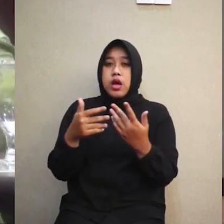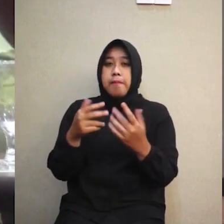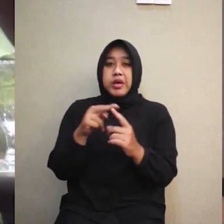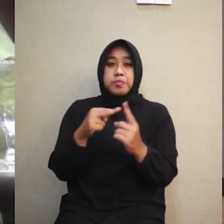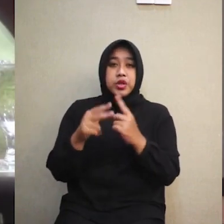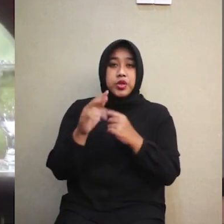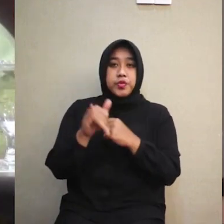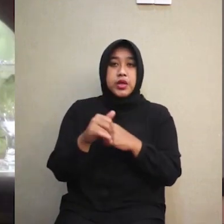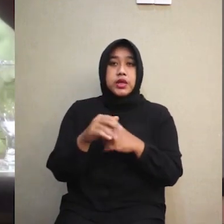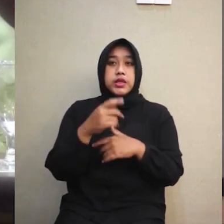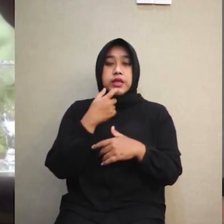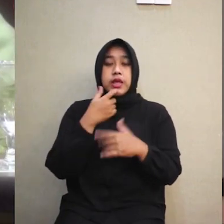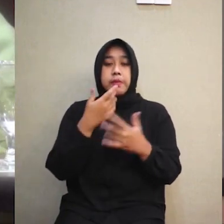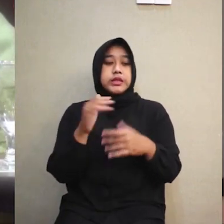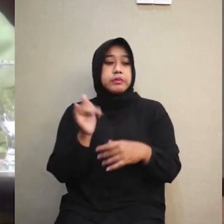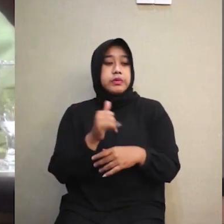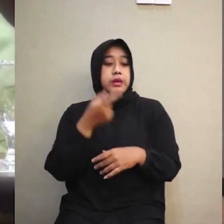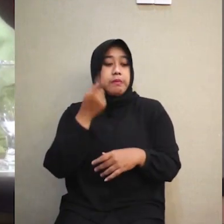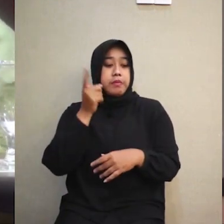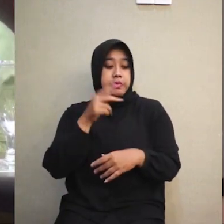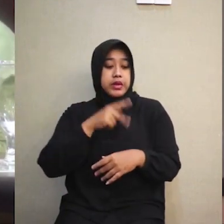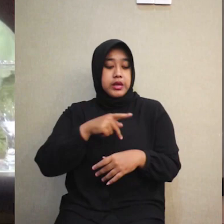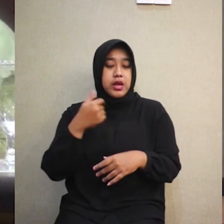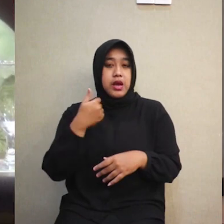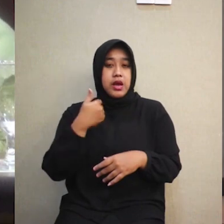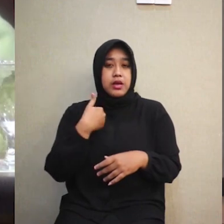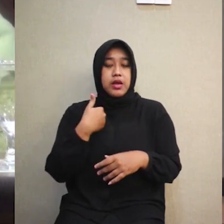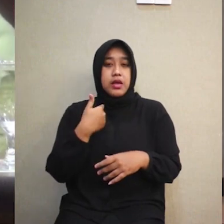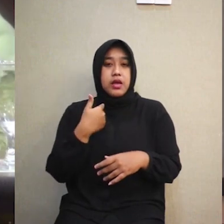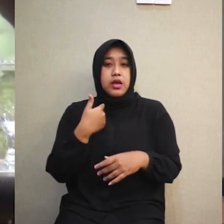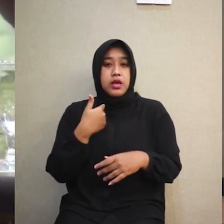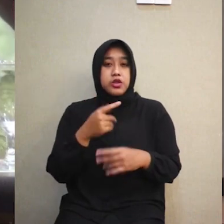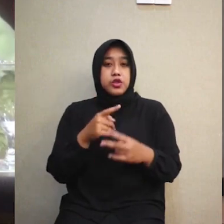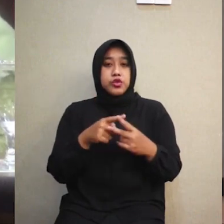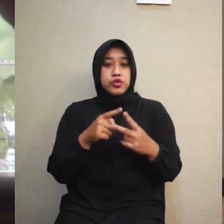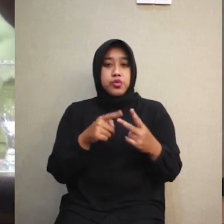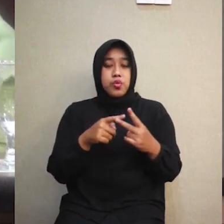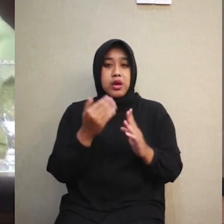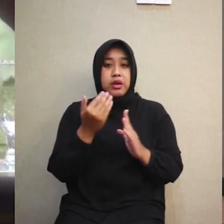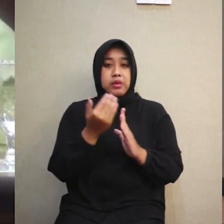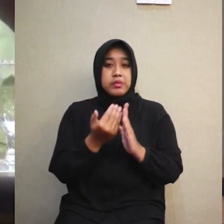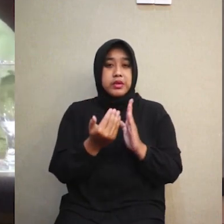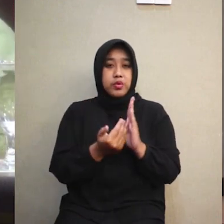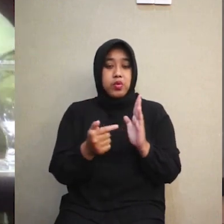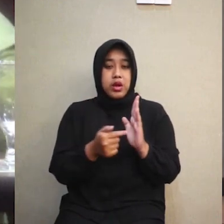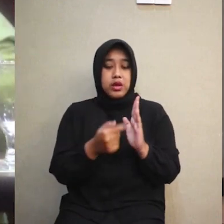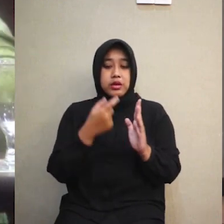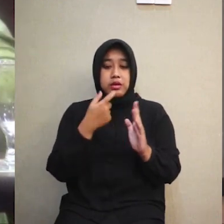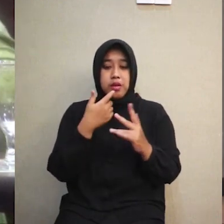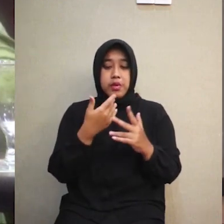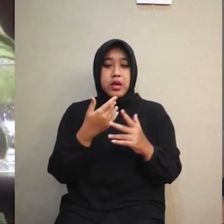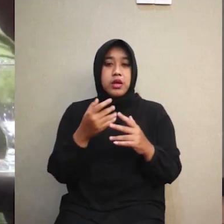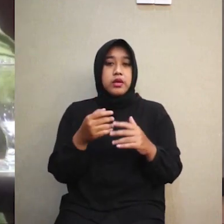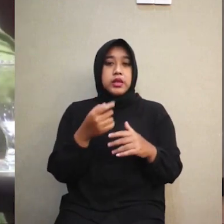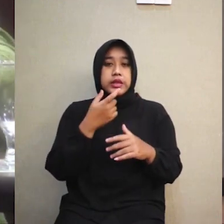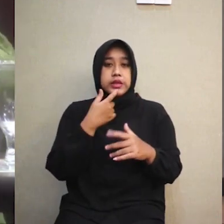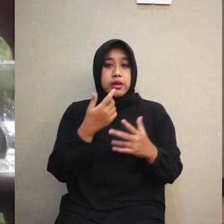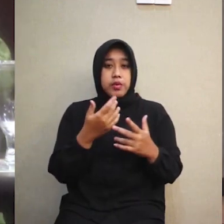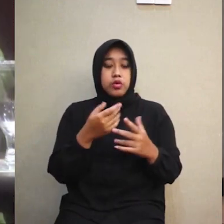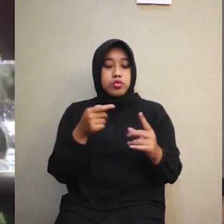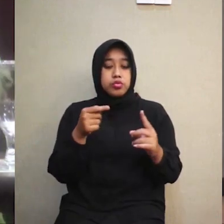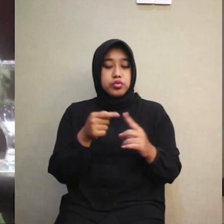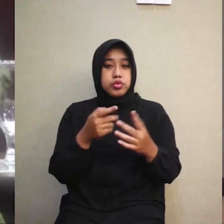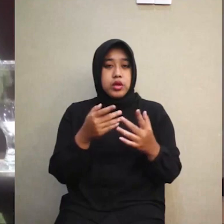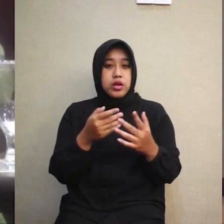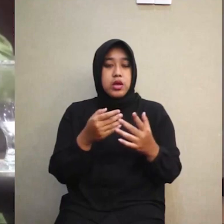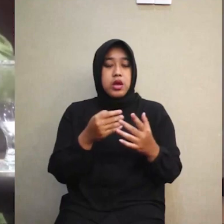Sisi ya jadi kayak pemerintah kita itu ada di 22 pijakan yang pertama di satu sisi untuk